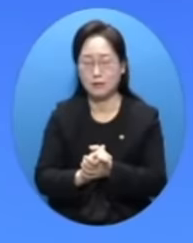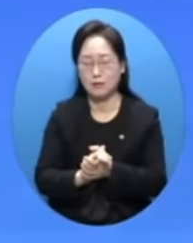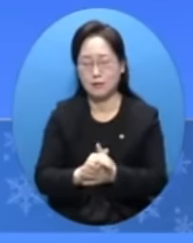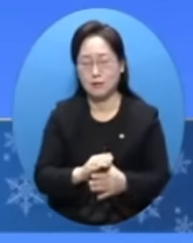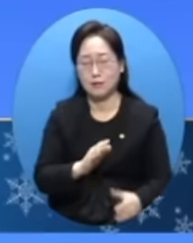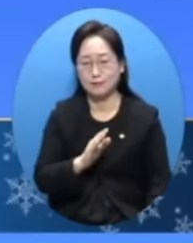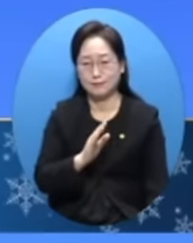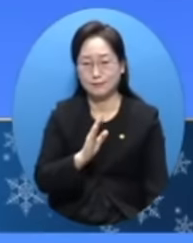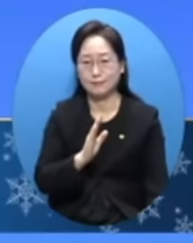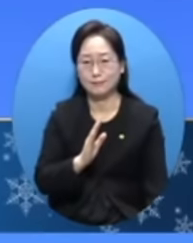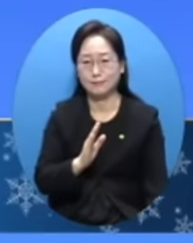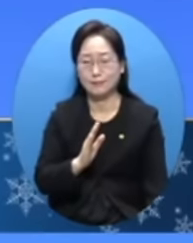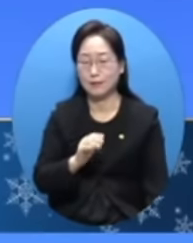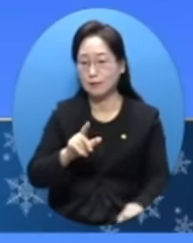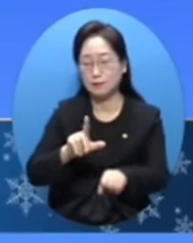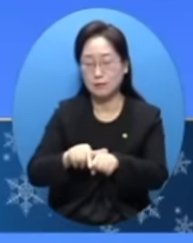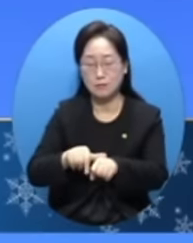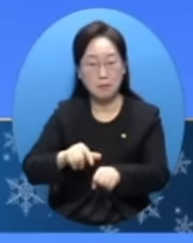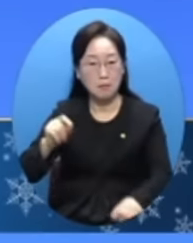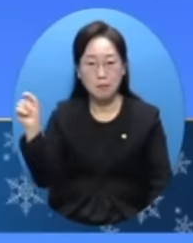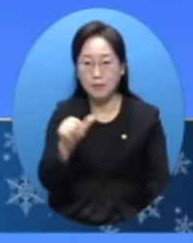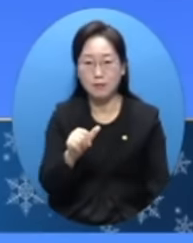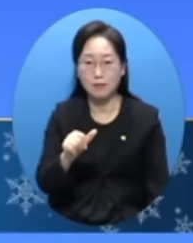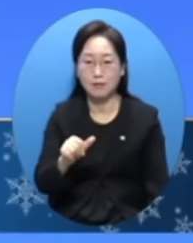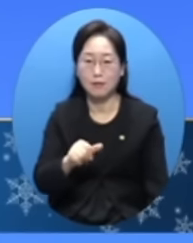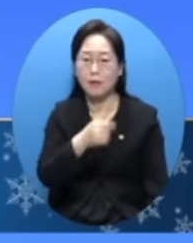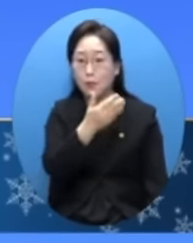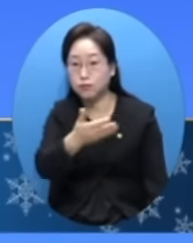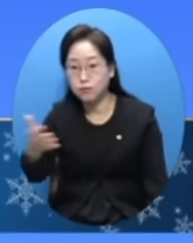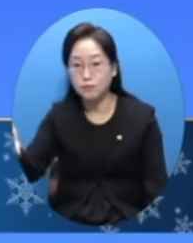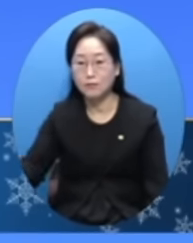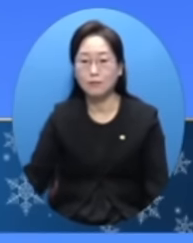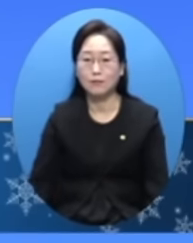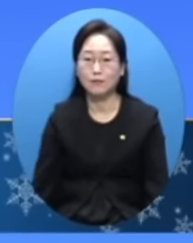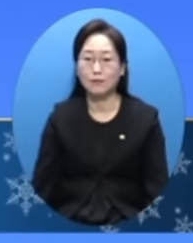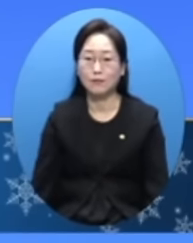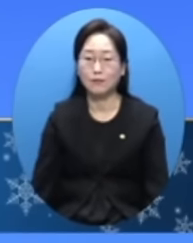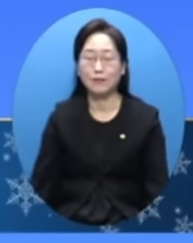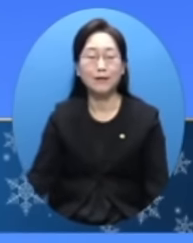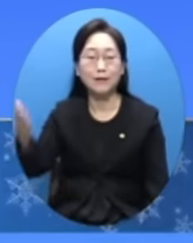얼마나 시간이 빨리 지나가는지